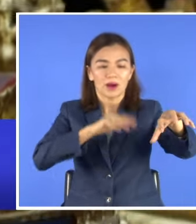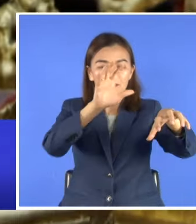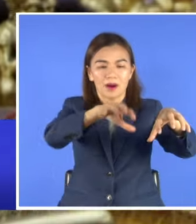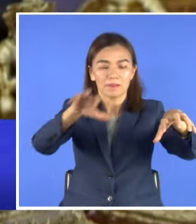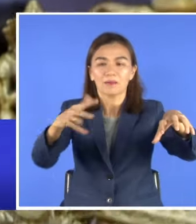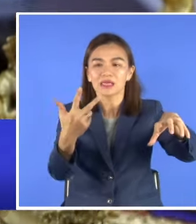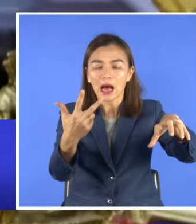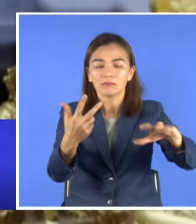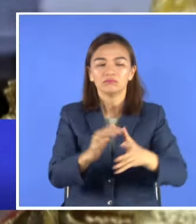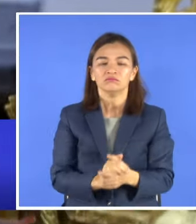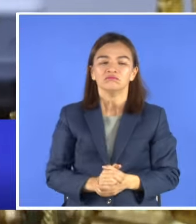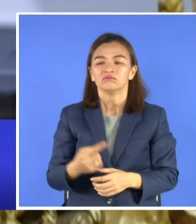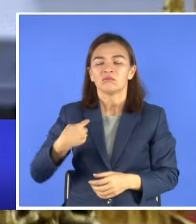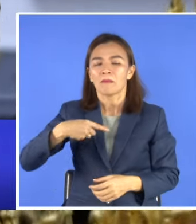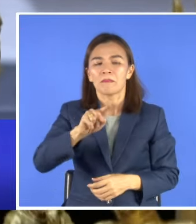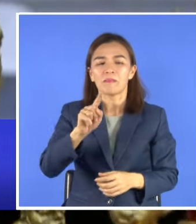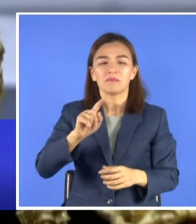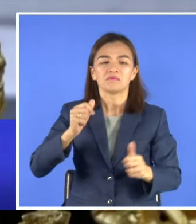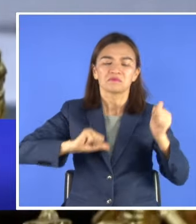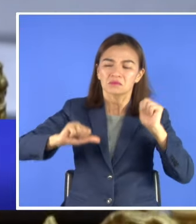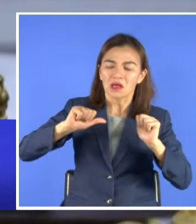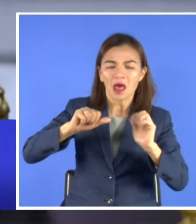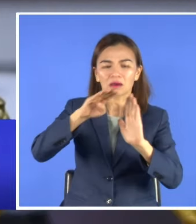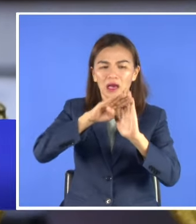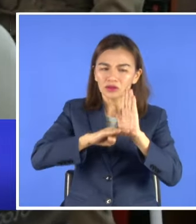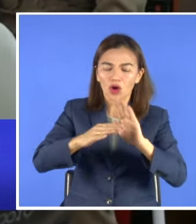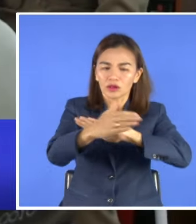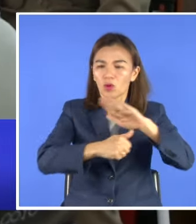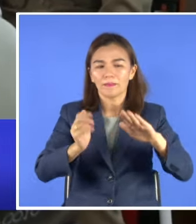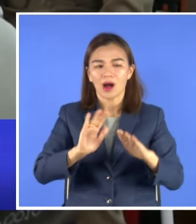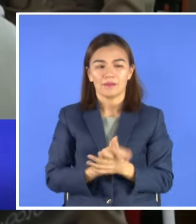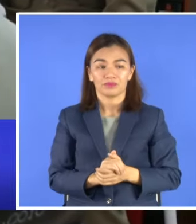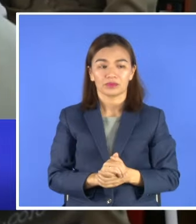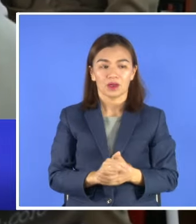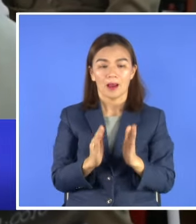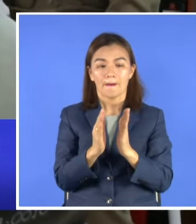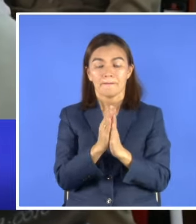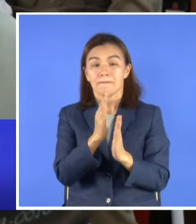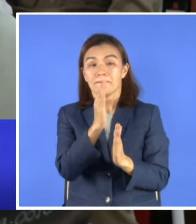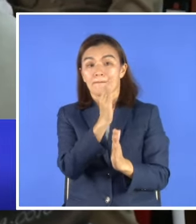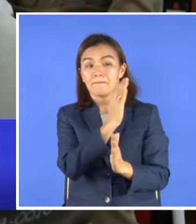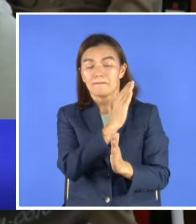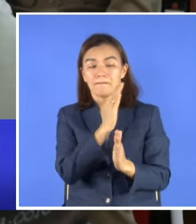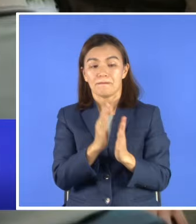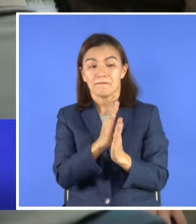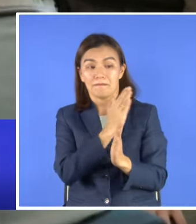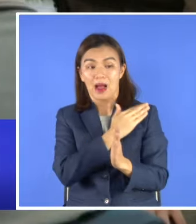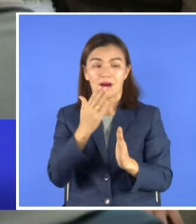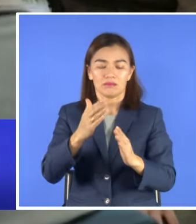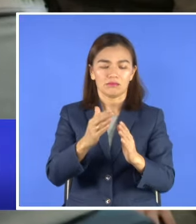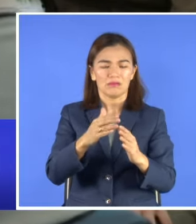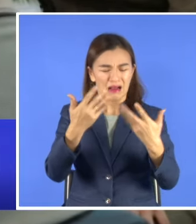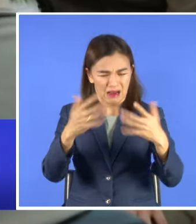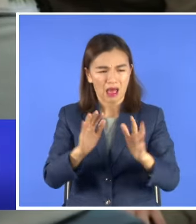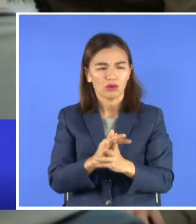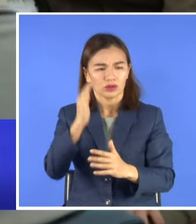ภูธรถามว่านะไม่กลัวบาปกรรมหรืออย่างไรเพราะว่าเจ้าตัวเนี่ยหนึ่งบวชสองเนี่ยมาขโมยพระเจ้าตัวนี่บอกว่ากลั